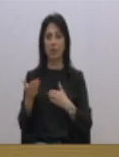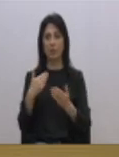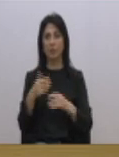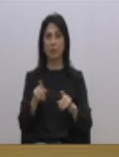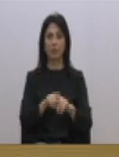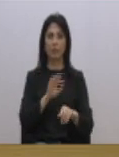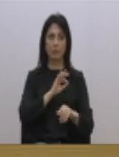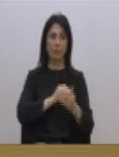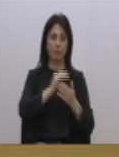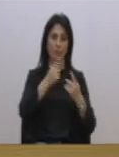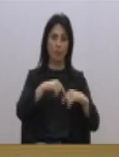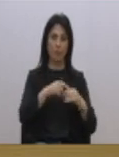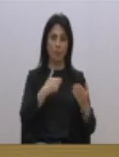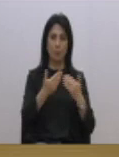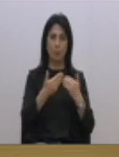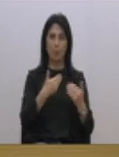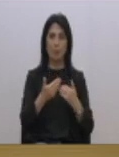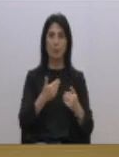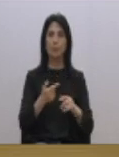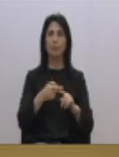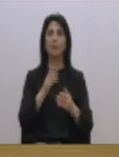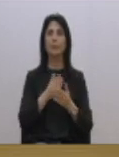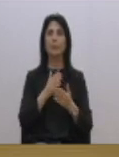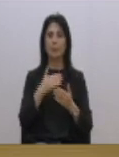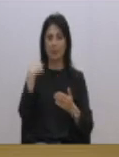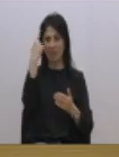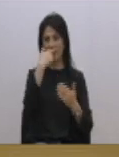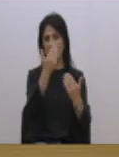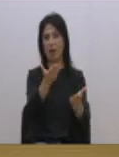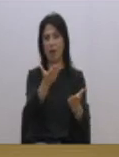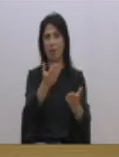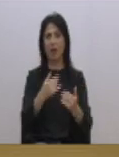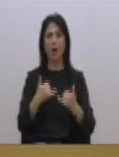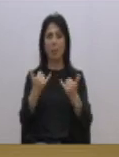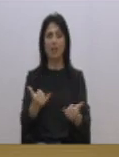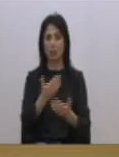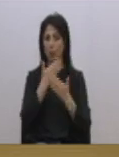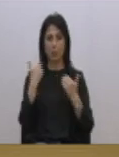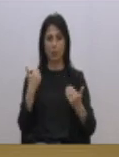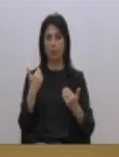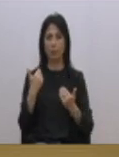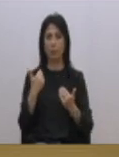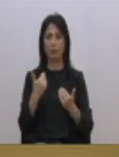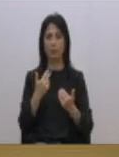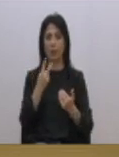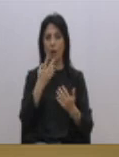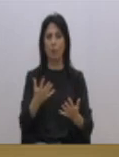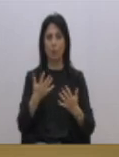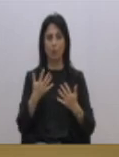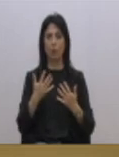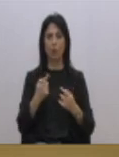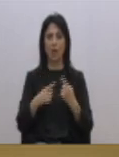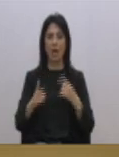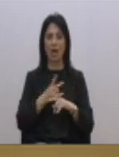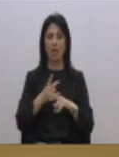isi justiciji su mogli sapčosta mi martevi, te sari sahe im upativ cemulobisa, romelic kamojičina